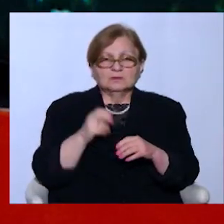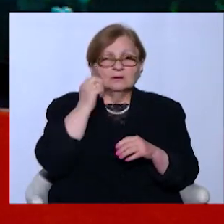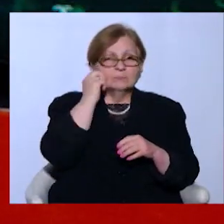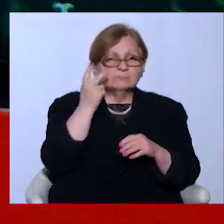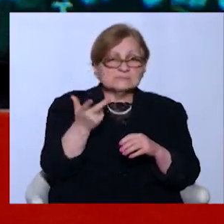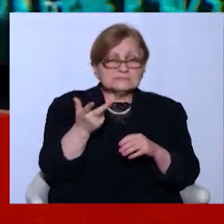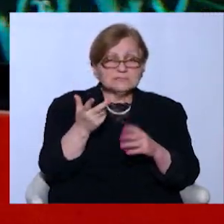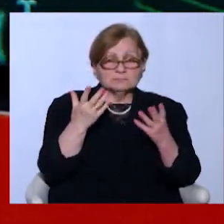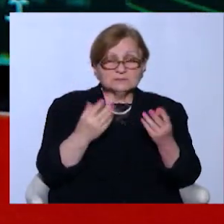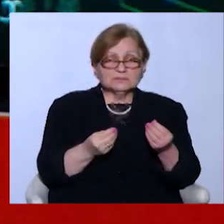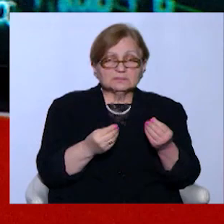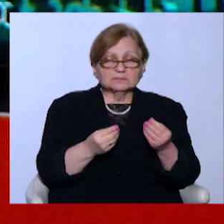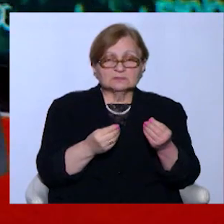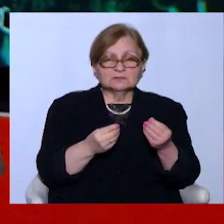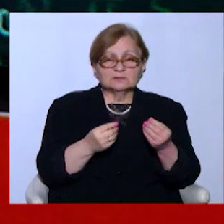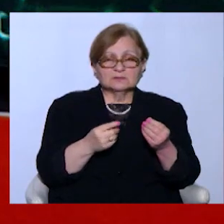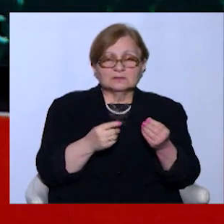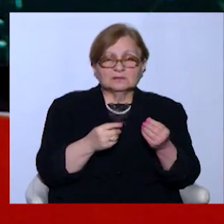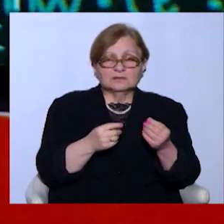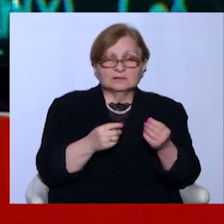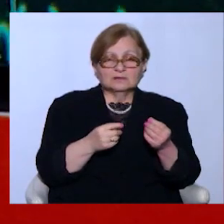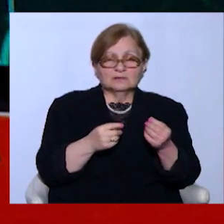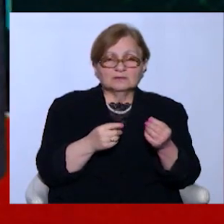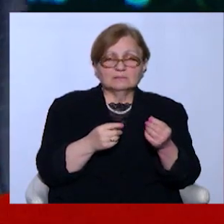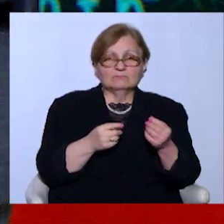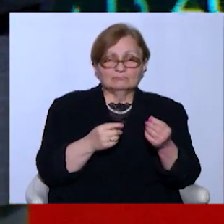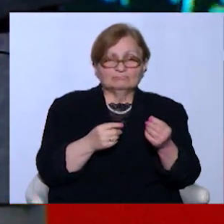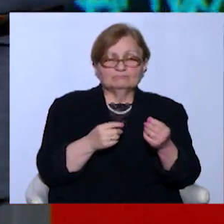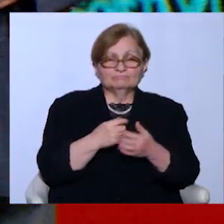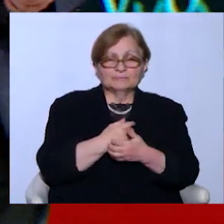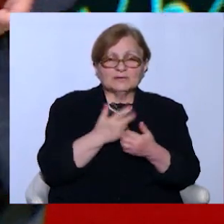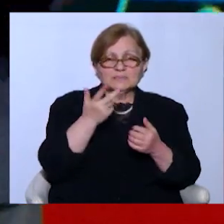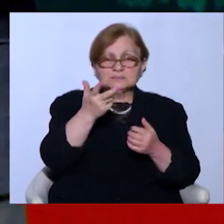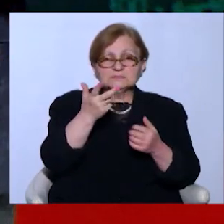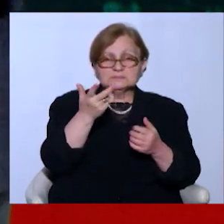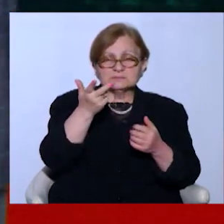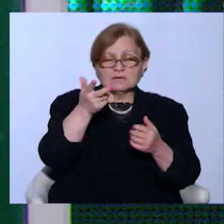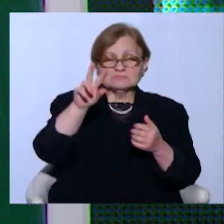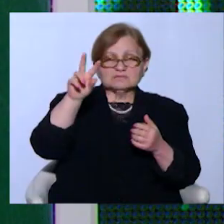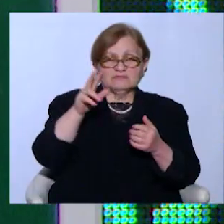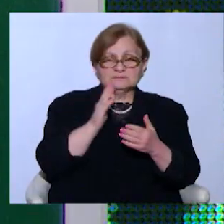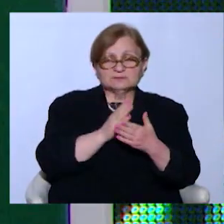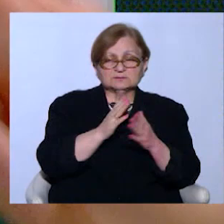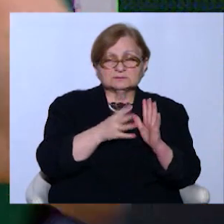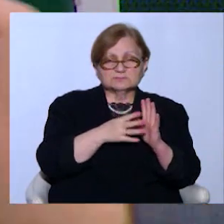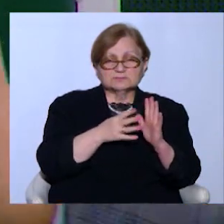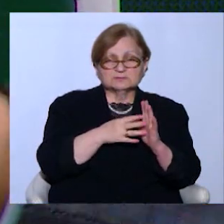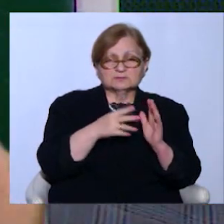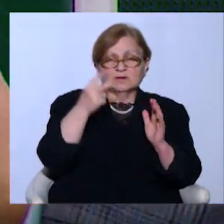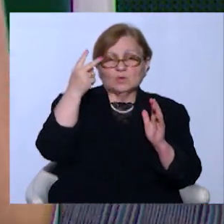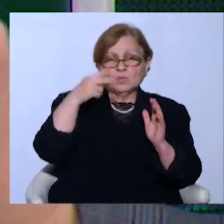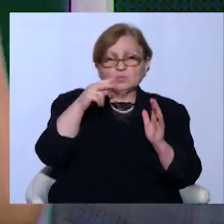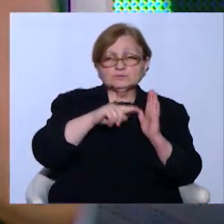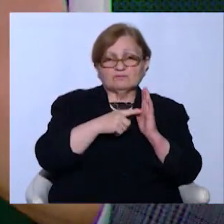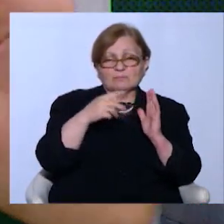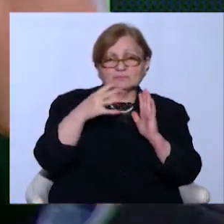მესამე დღის შემდეგ, ნუ ეს არის ჩვენი პირველი კითხვა, მოდით ამაზე გავცეთ პასუხი. 3 სამის კვადრატი არის 9, მაშასადმე 20-ჯერ 9